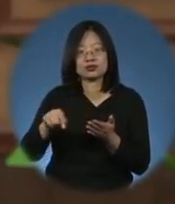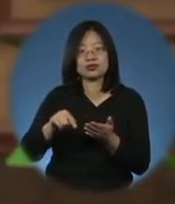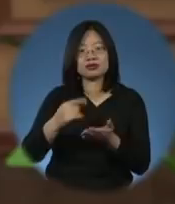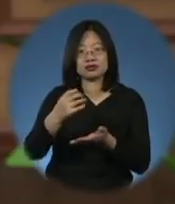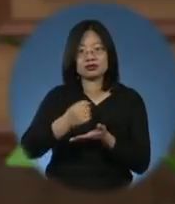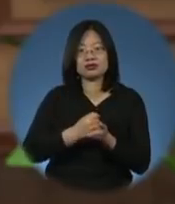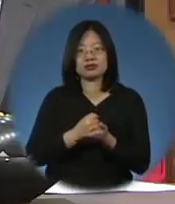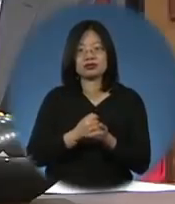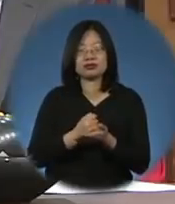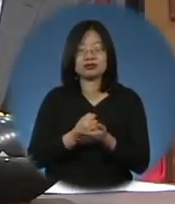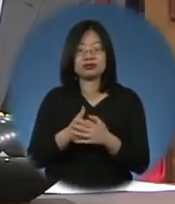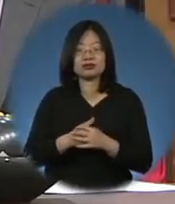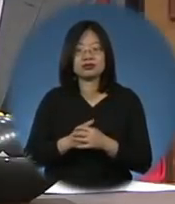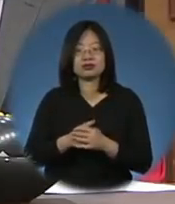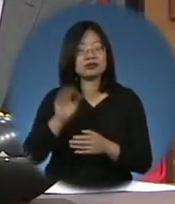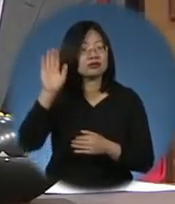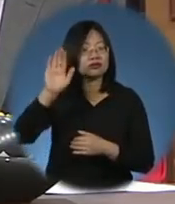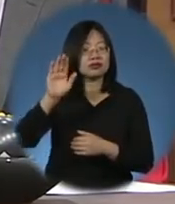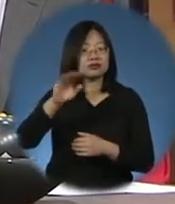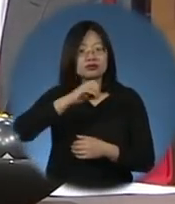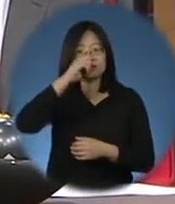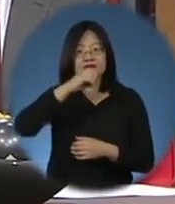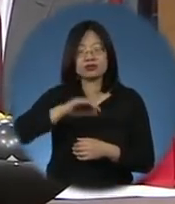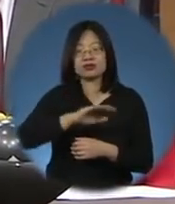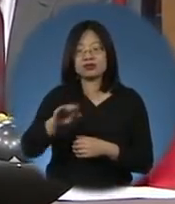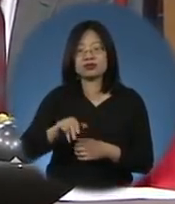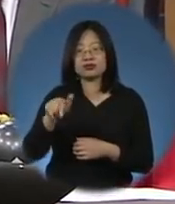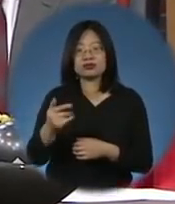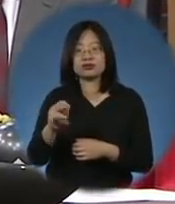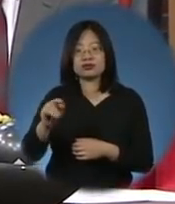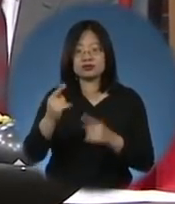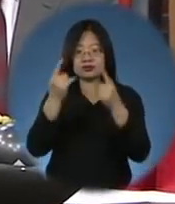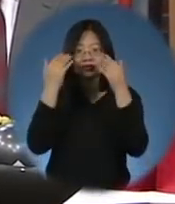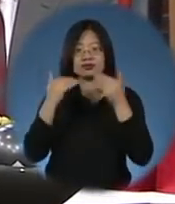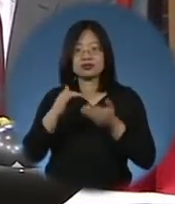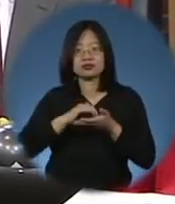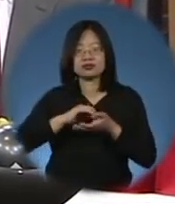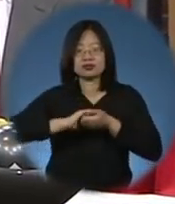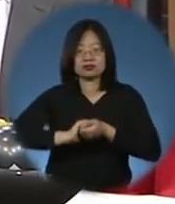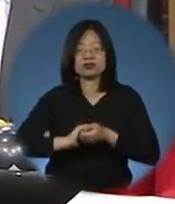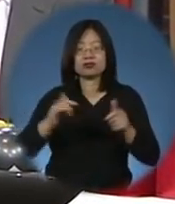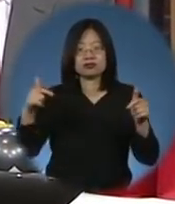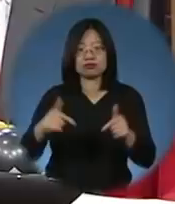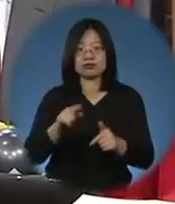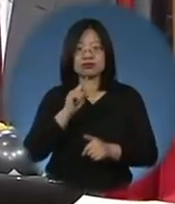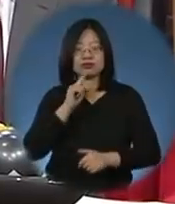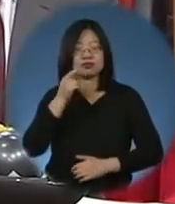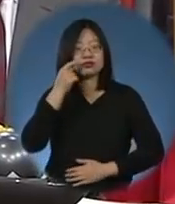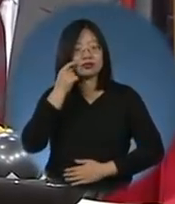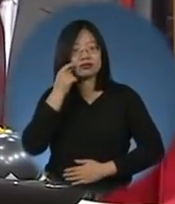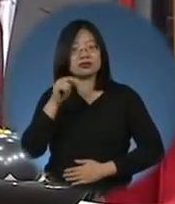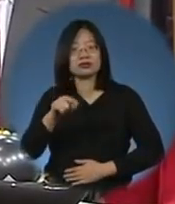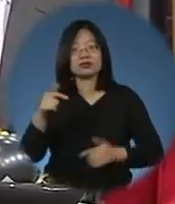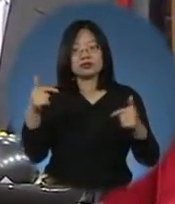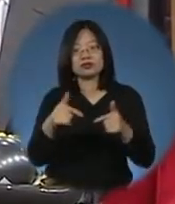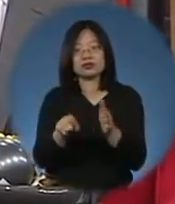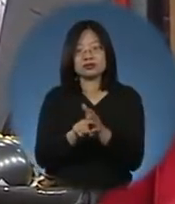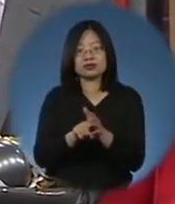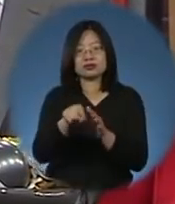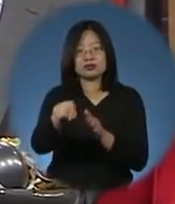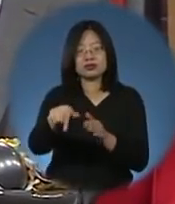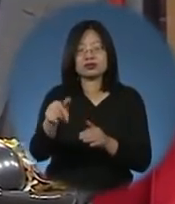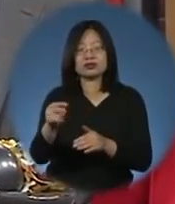근데 그렇다면은 그럼 앞으로 그냥 우리 교원대학교의 정원을 확 줄여요라고 말을 못 합니다. 그 이유는 그거를 줄이려면